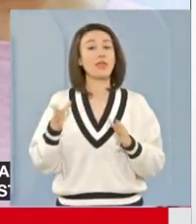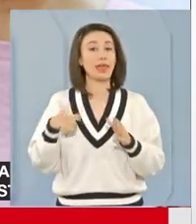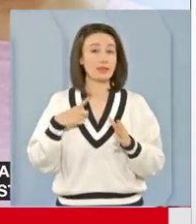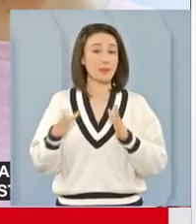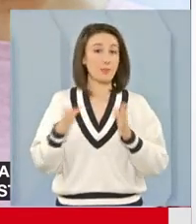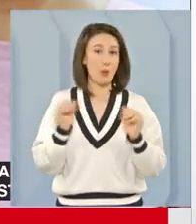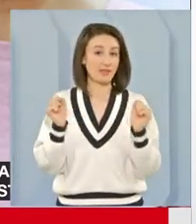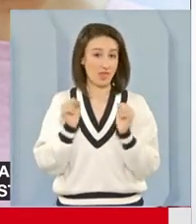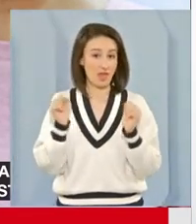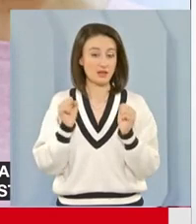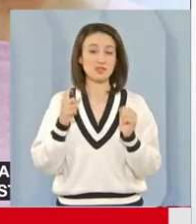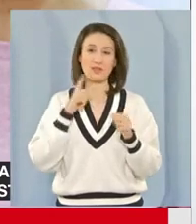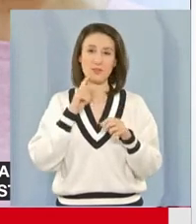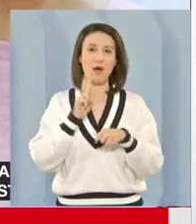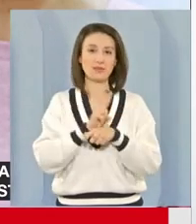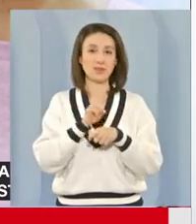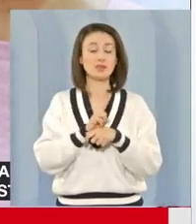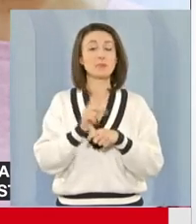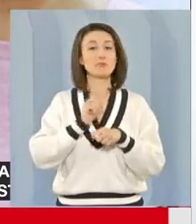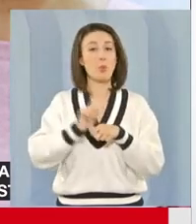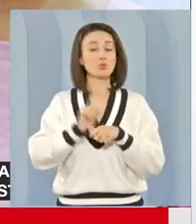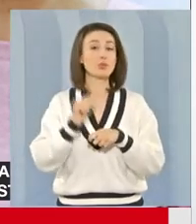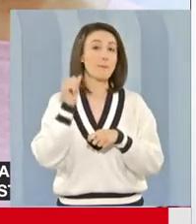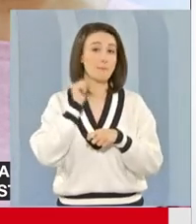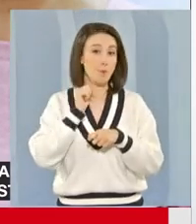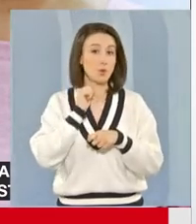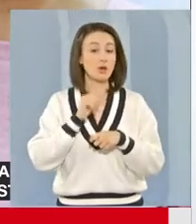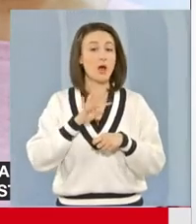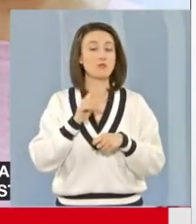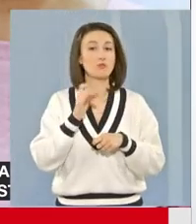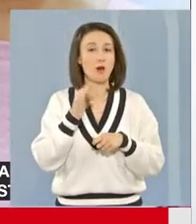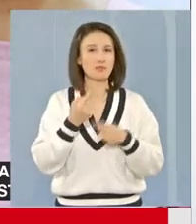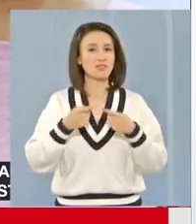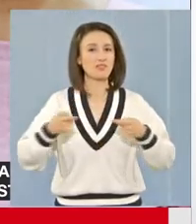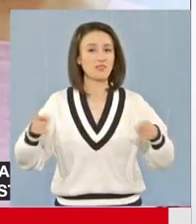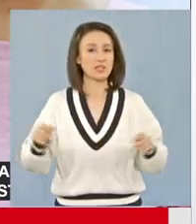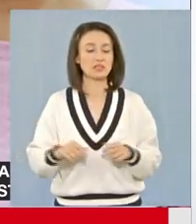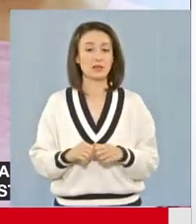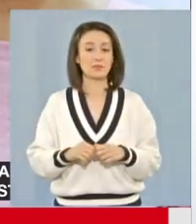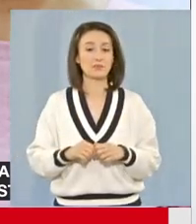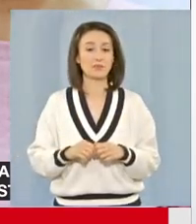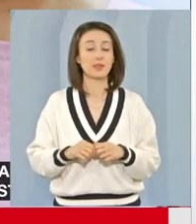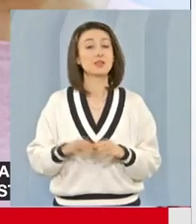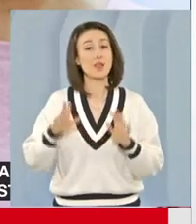foarte atenți la produsele din porc, produsele afumate, șunca de porc, nații de porc,